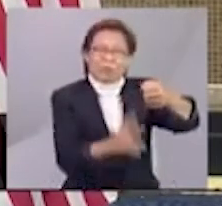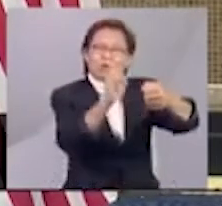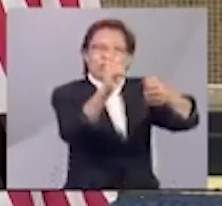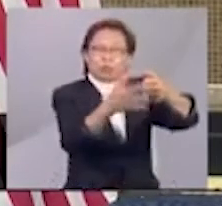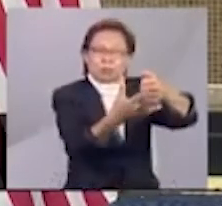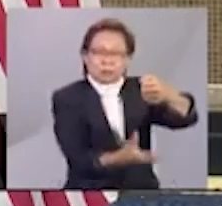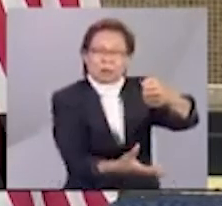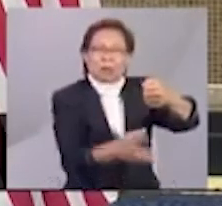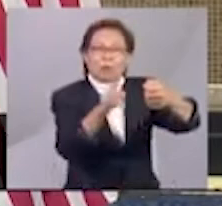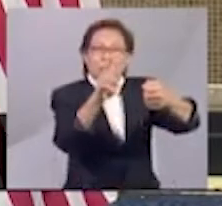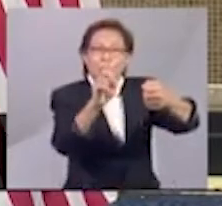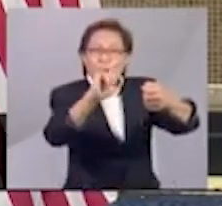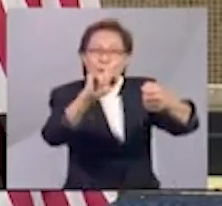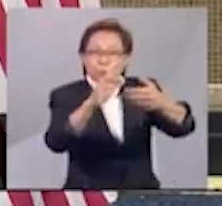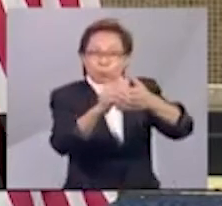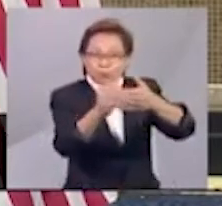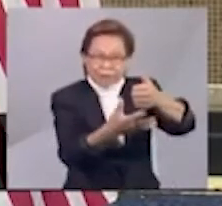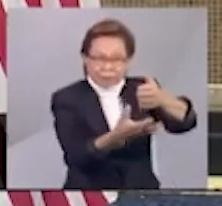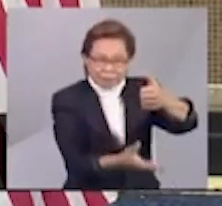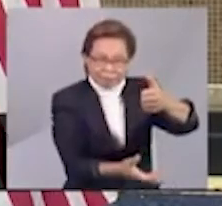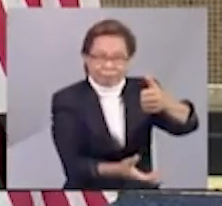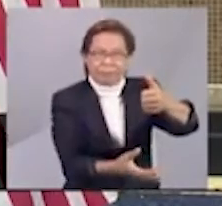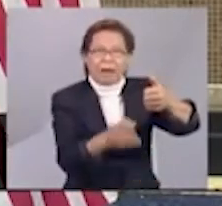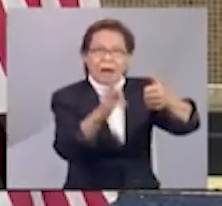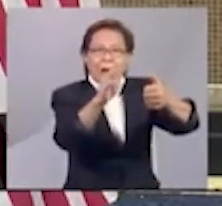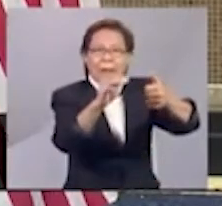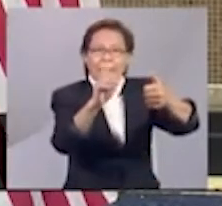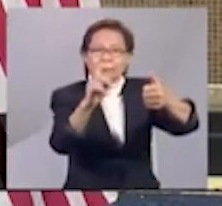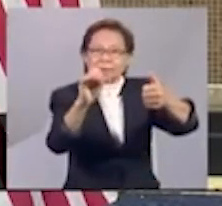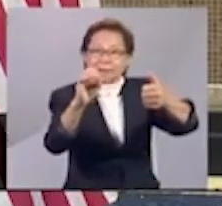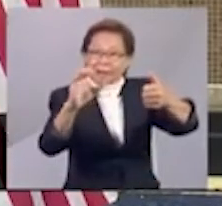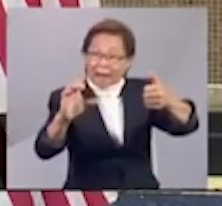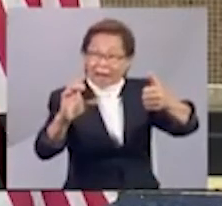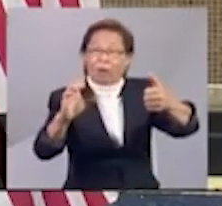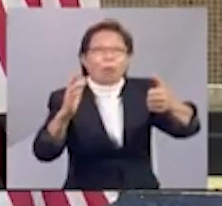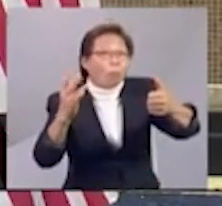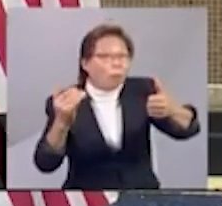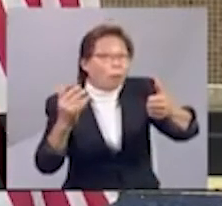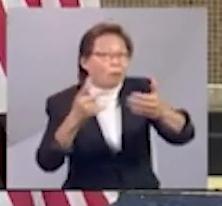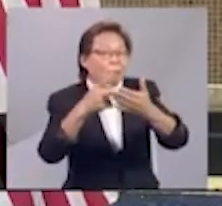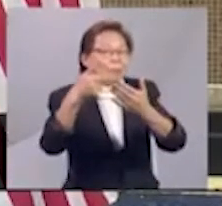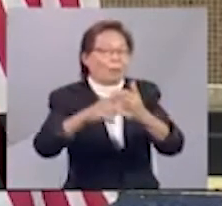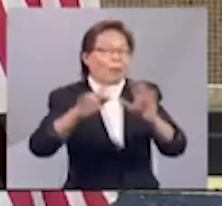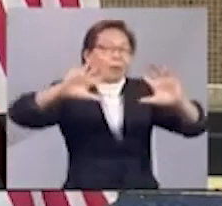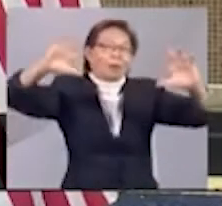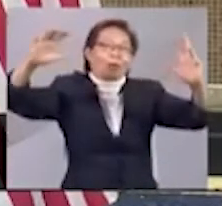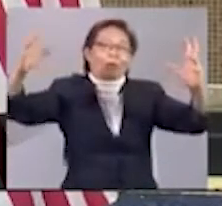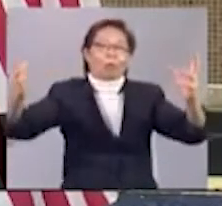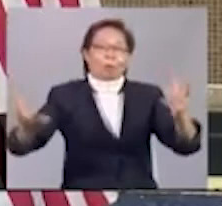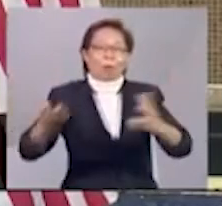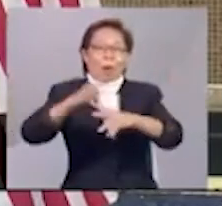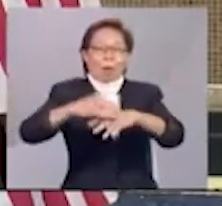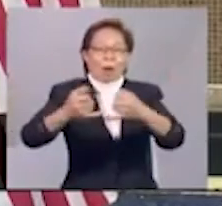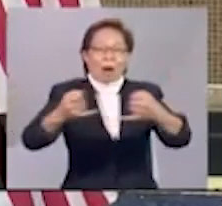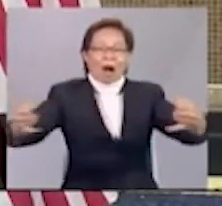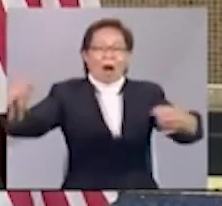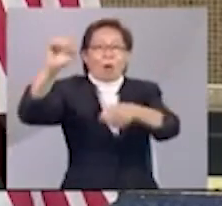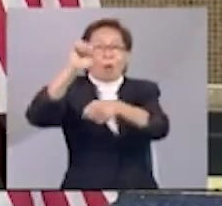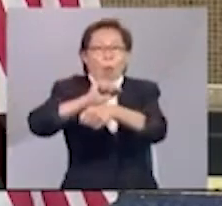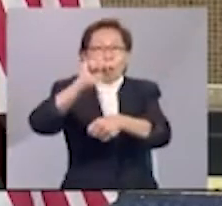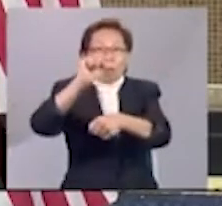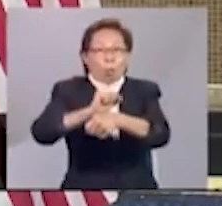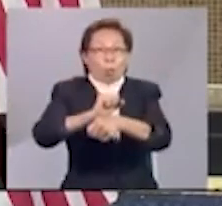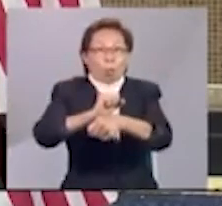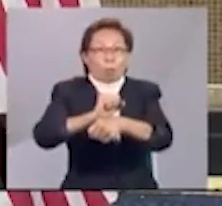25000000 Ringgit kepada emdek bagi program Global online workforce